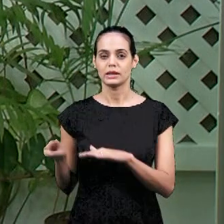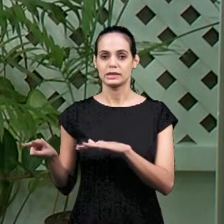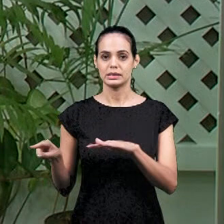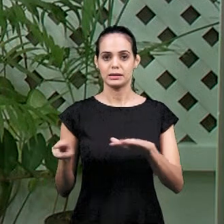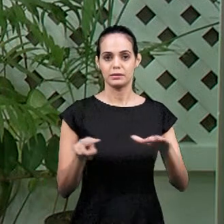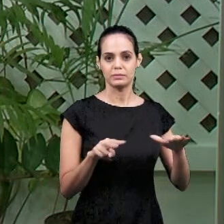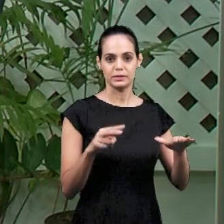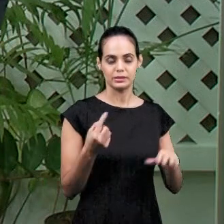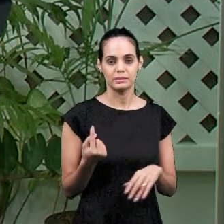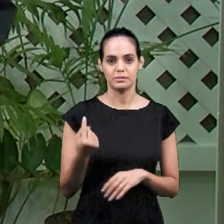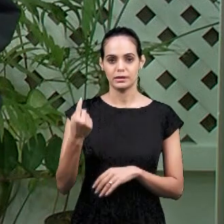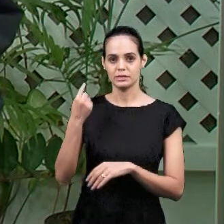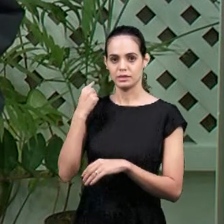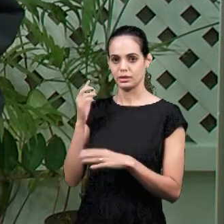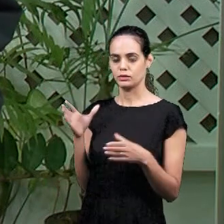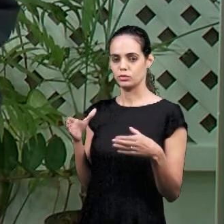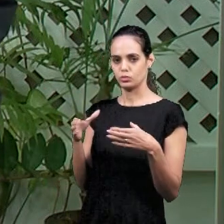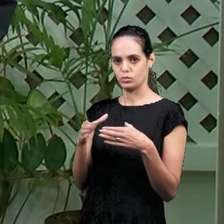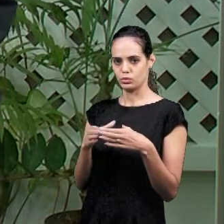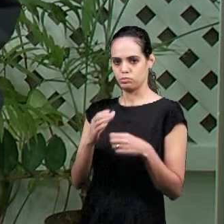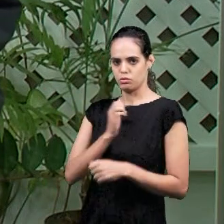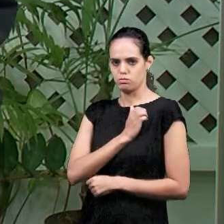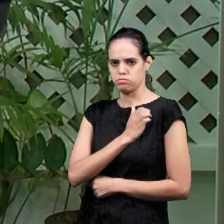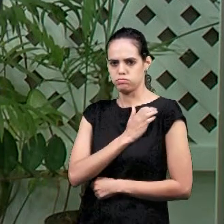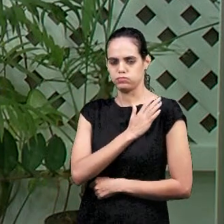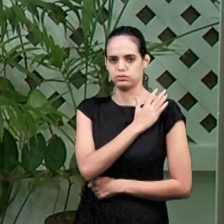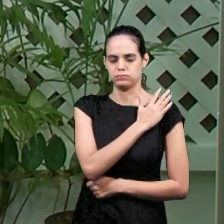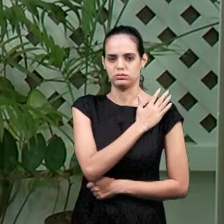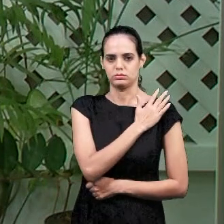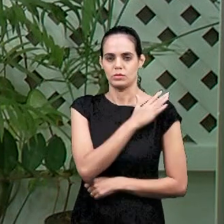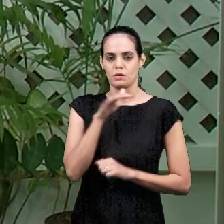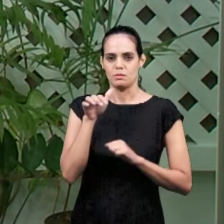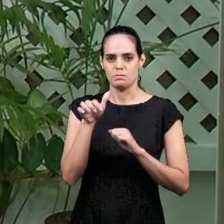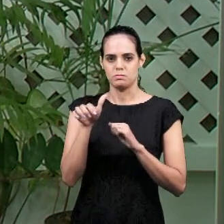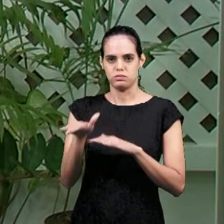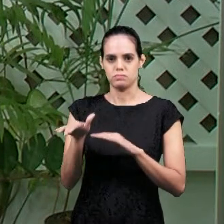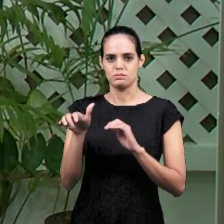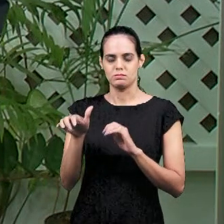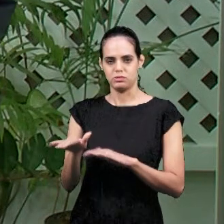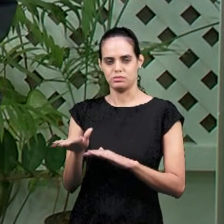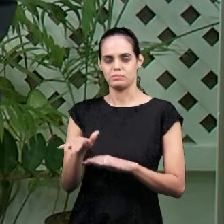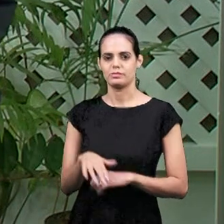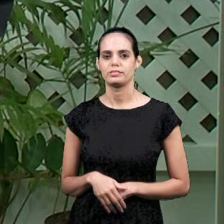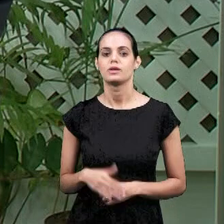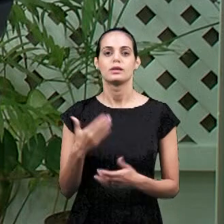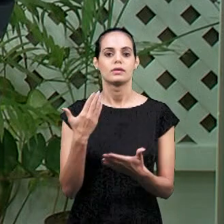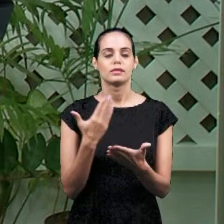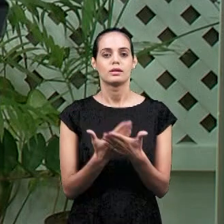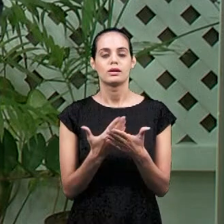de terre, que la semaine dernière, c'était un groupe